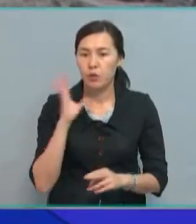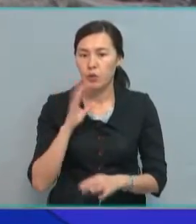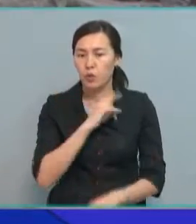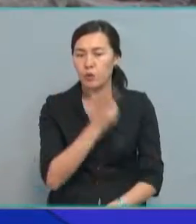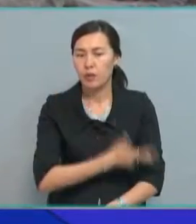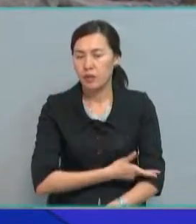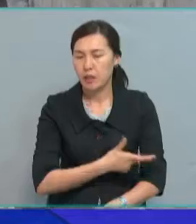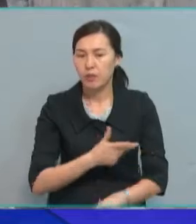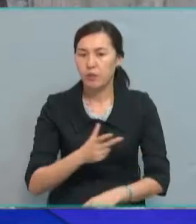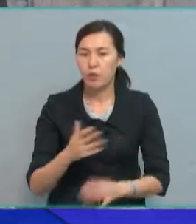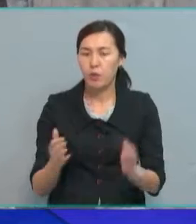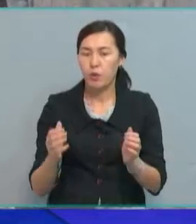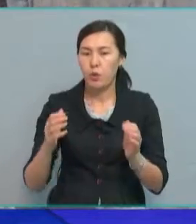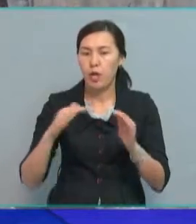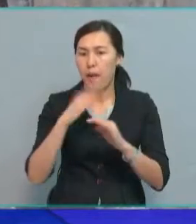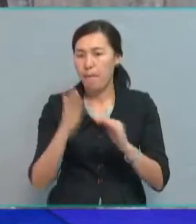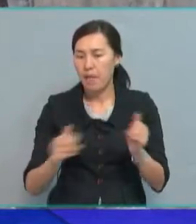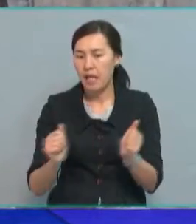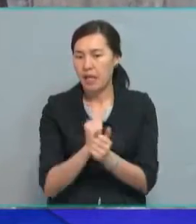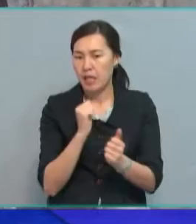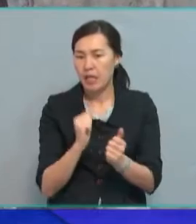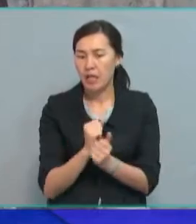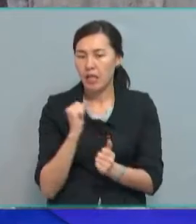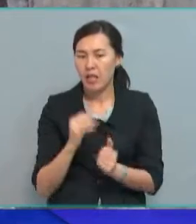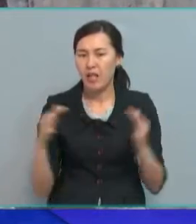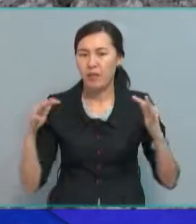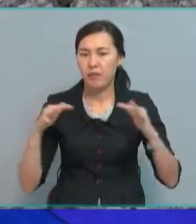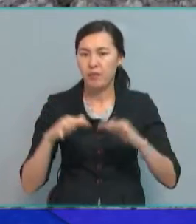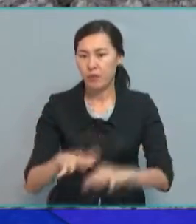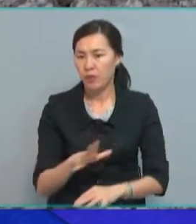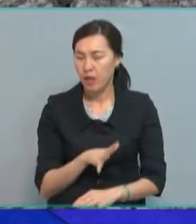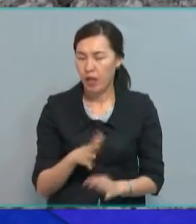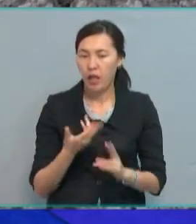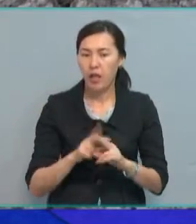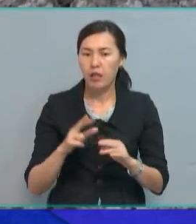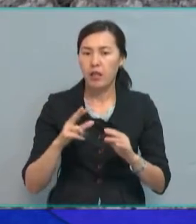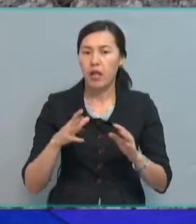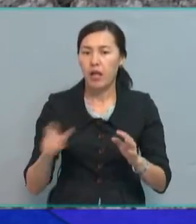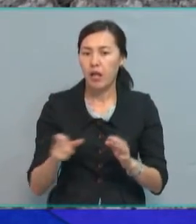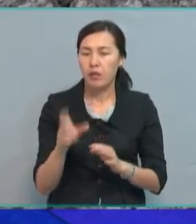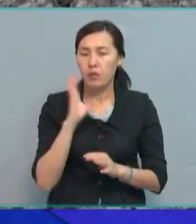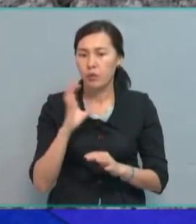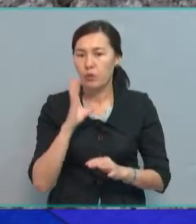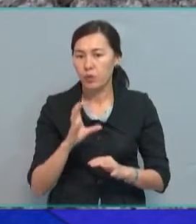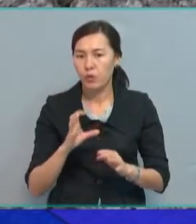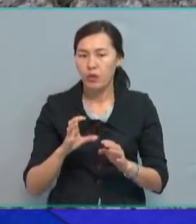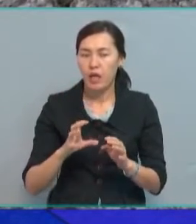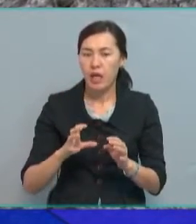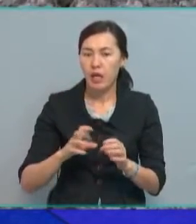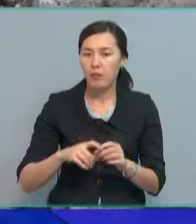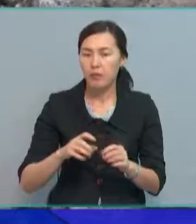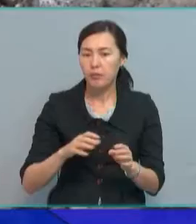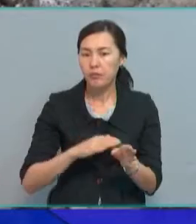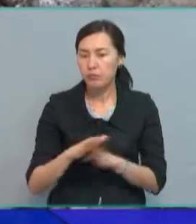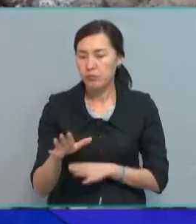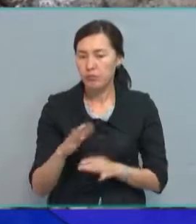қаттылығы сонша үлкен тау тастарына дейін аулаларға ағызып әкелген. Сел шайған күні мына арықтан су тасып арнасынан асып